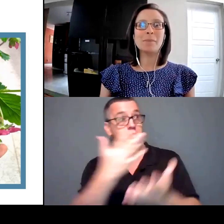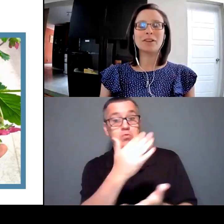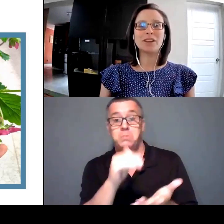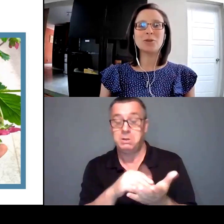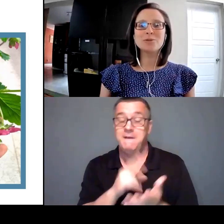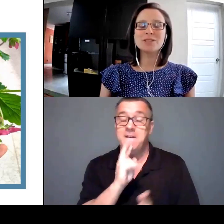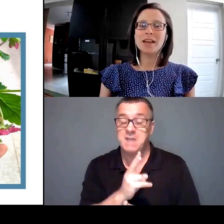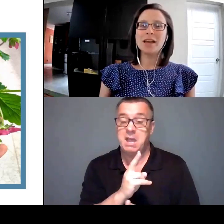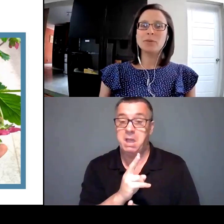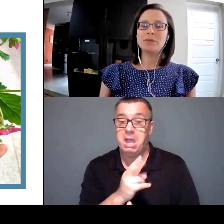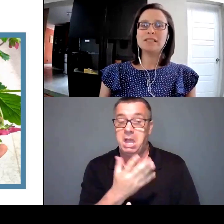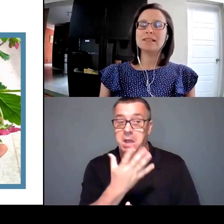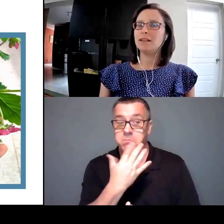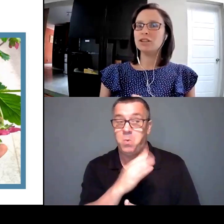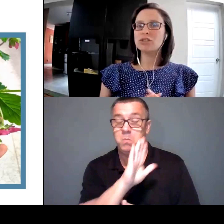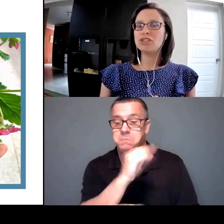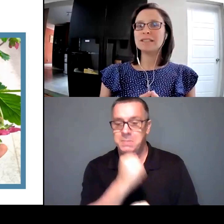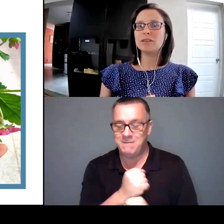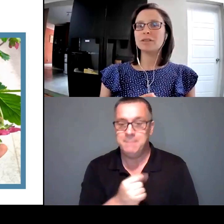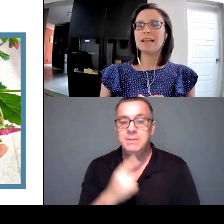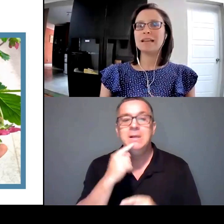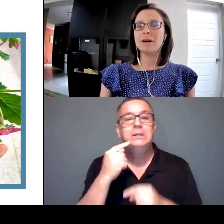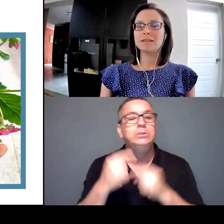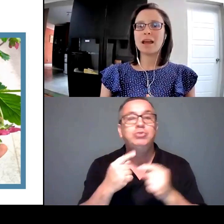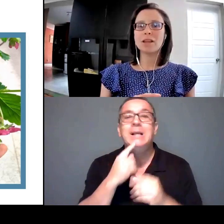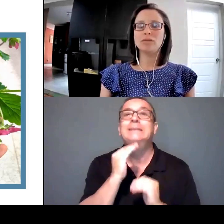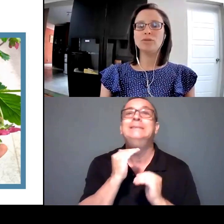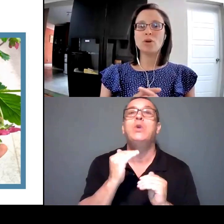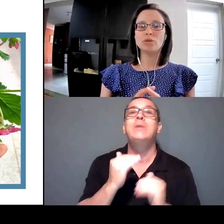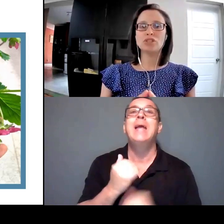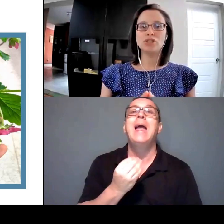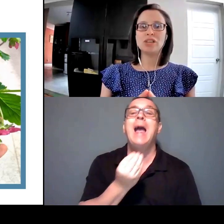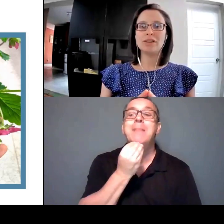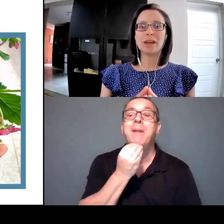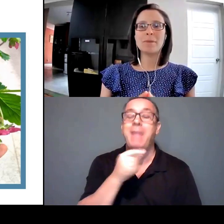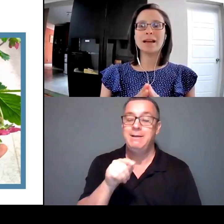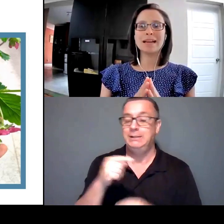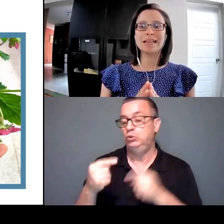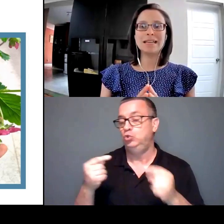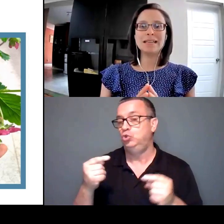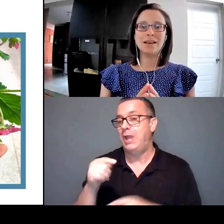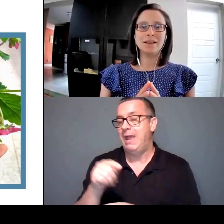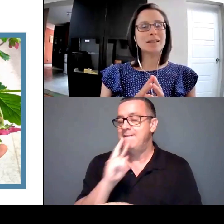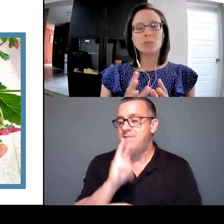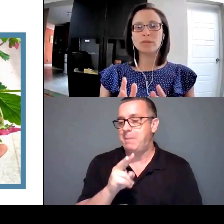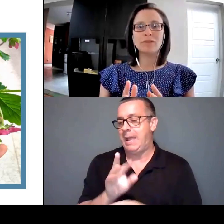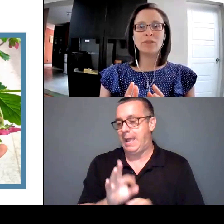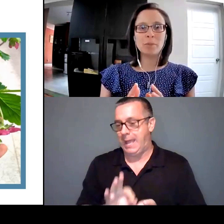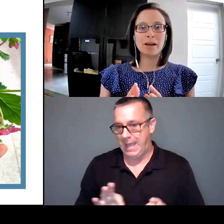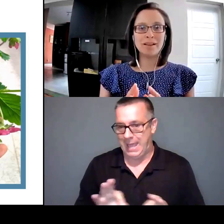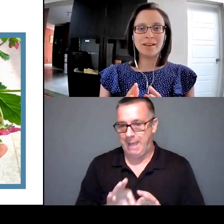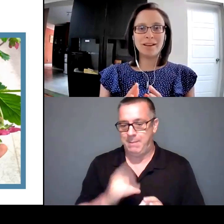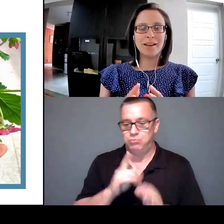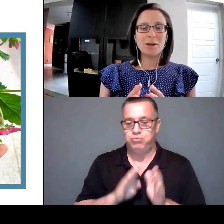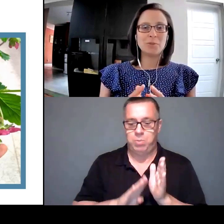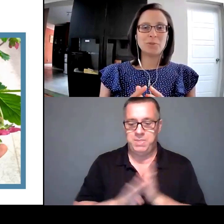vraiment merveilleuses. Puis, c'est ça, le sujet de sécurité alimentaire est devenu un sujet vraiment clé dans mon